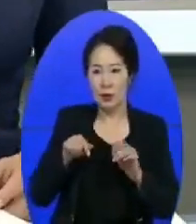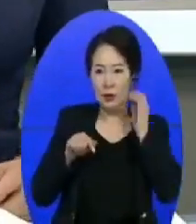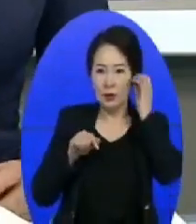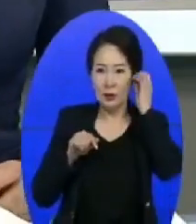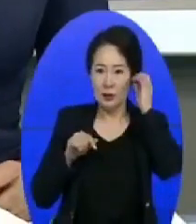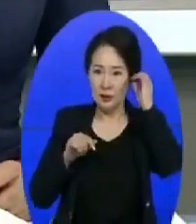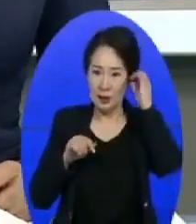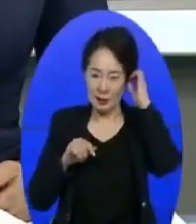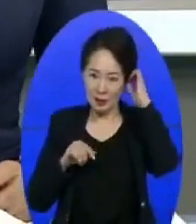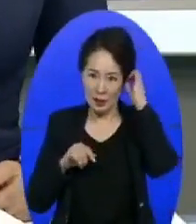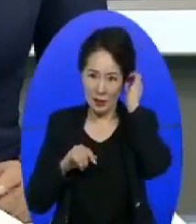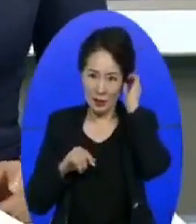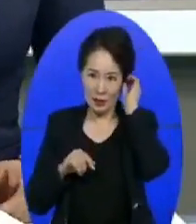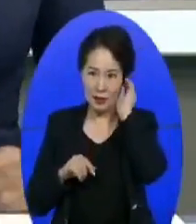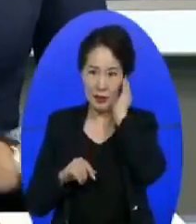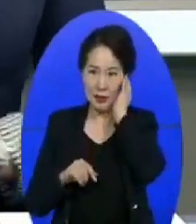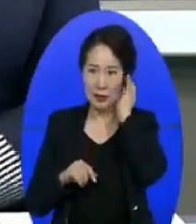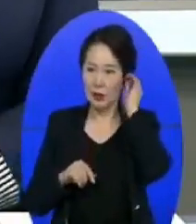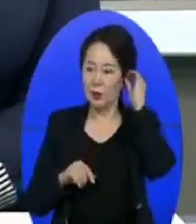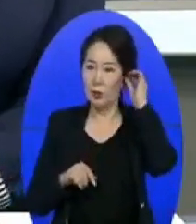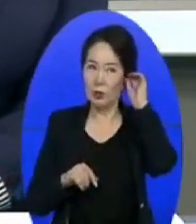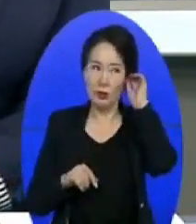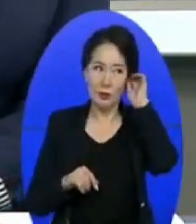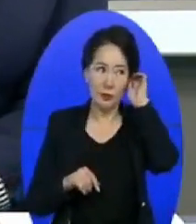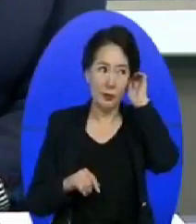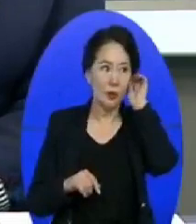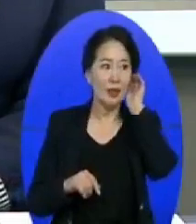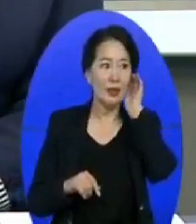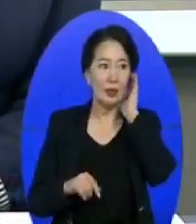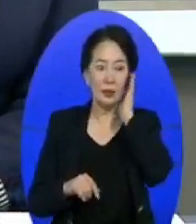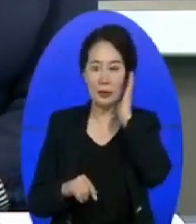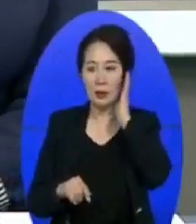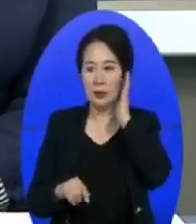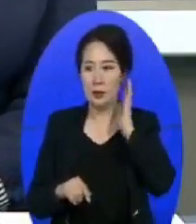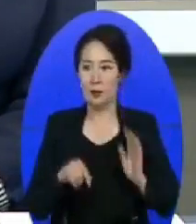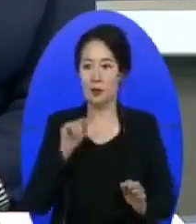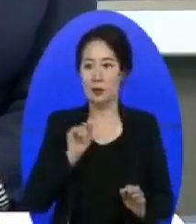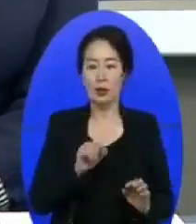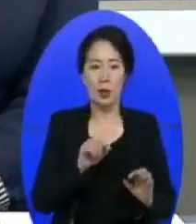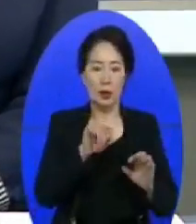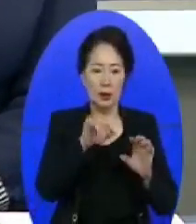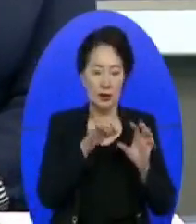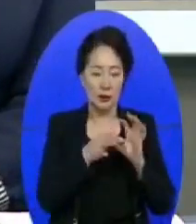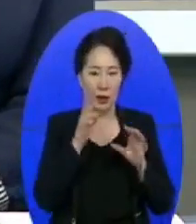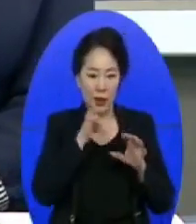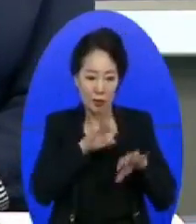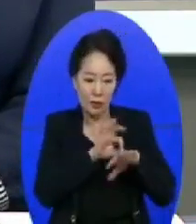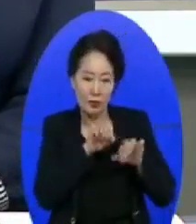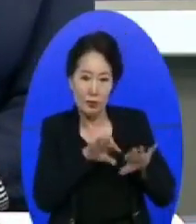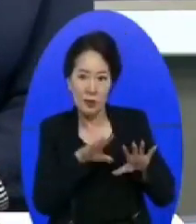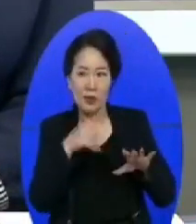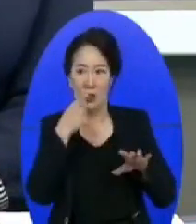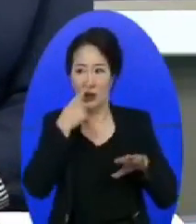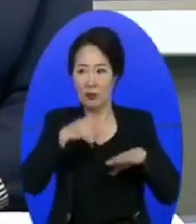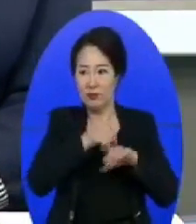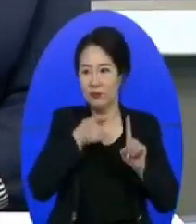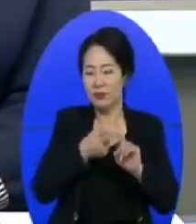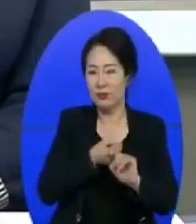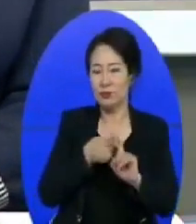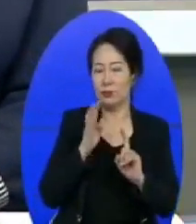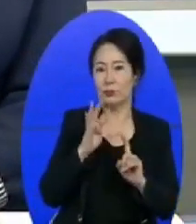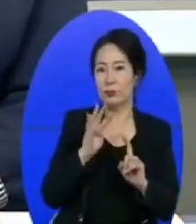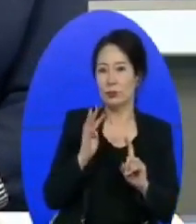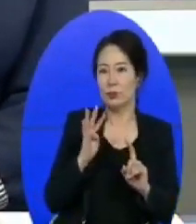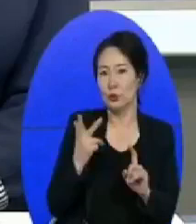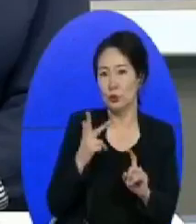үйлдвэр байдагсан тэдний 10 орчим нь тогтмол үйл ажиллагаа явуулдаг юм байна. Коронавирусын халдварын тохиолдол бүгд дараа нь хятад ард улсад 43 мянган, харин